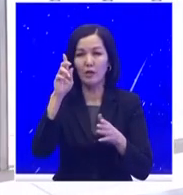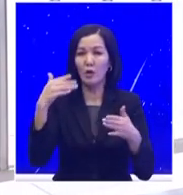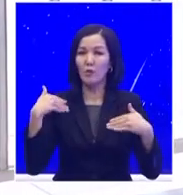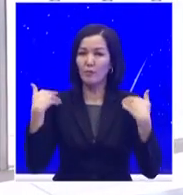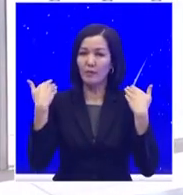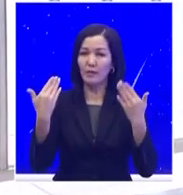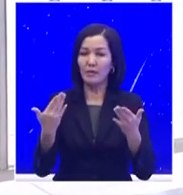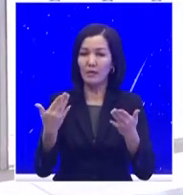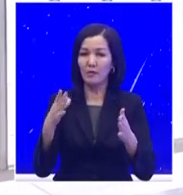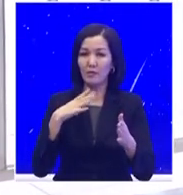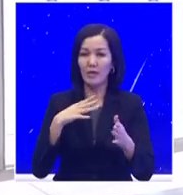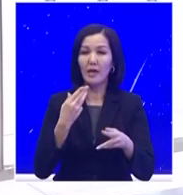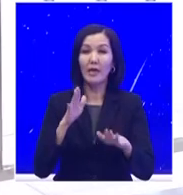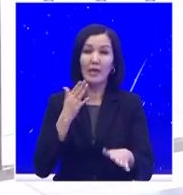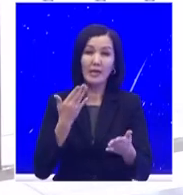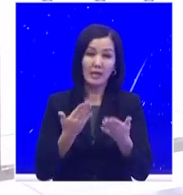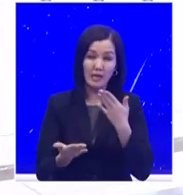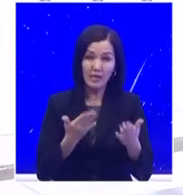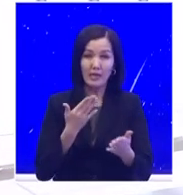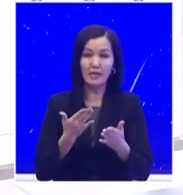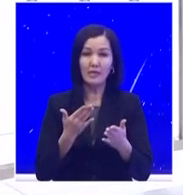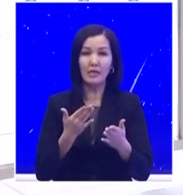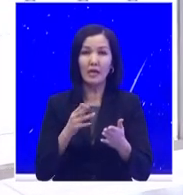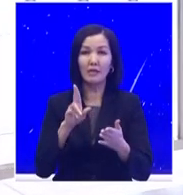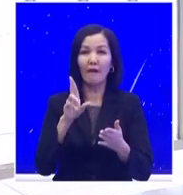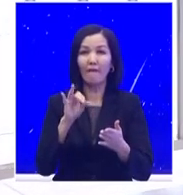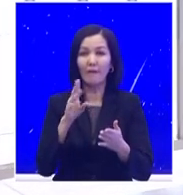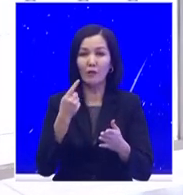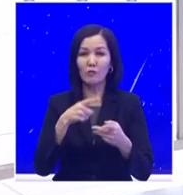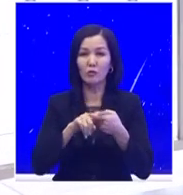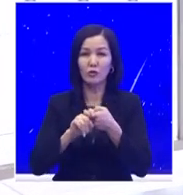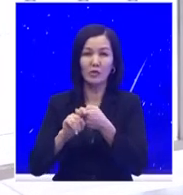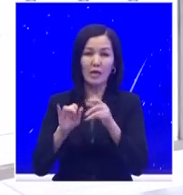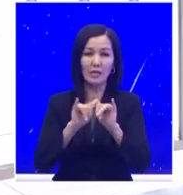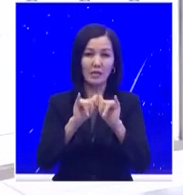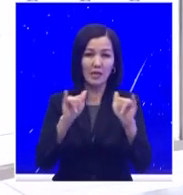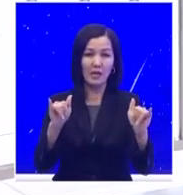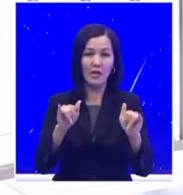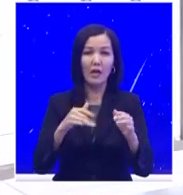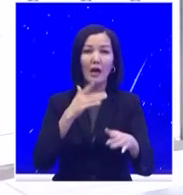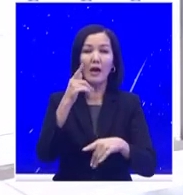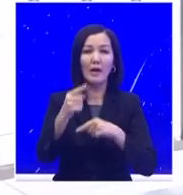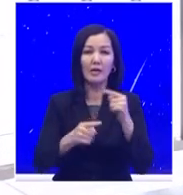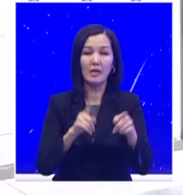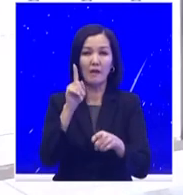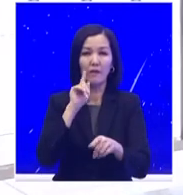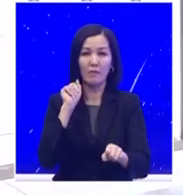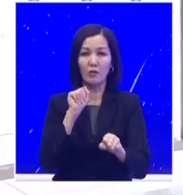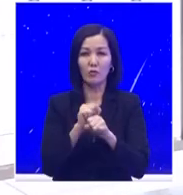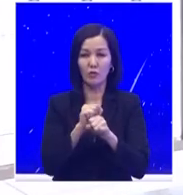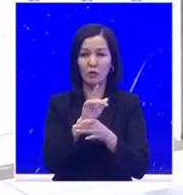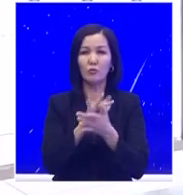ұсынысы болатын. Егер де алдағы уақытта жағдай ушығатын болса, онда одан да ары қарай бұл бекет